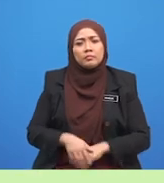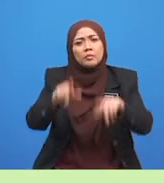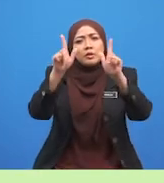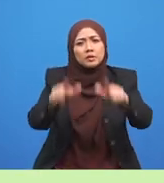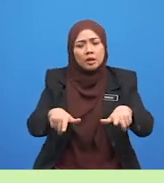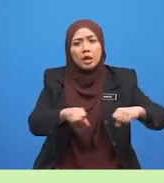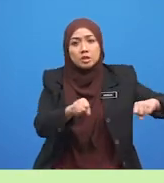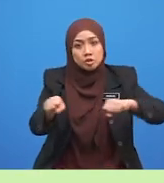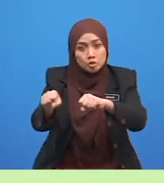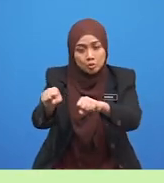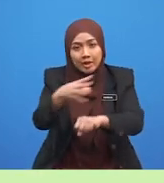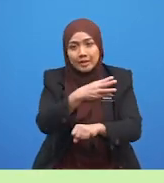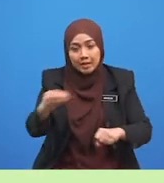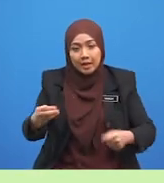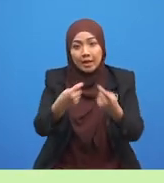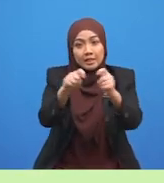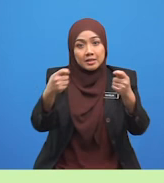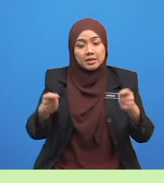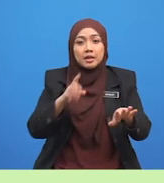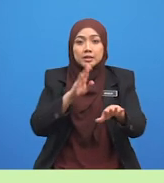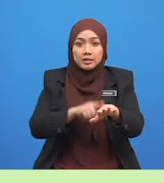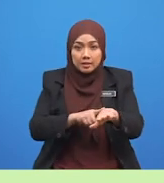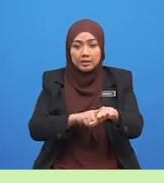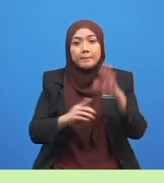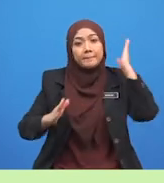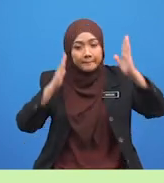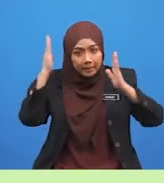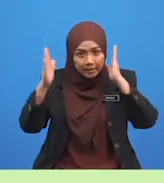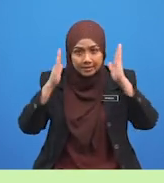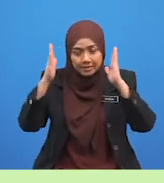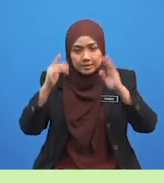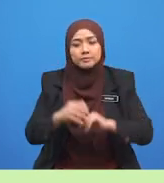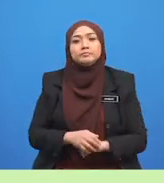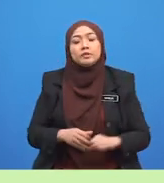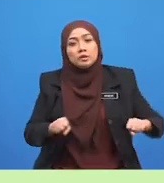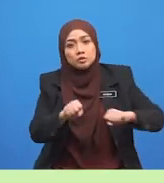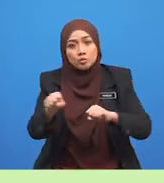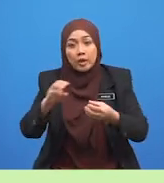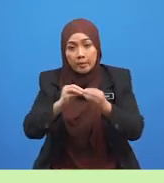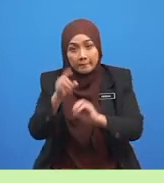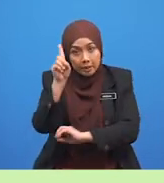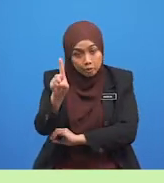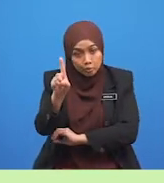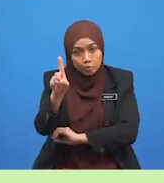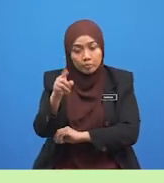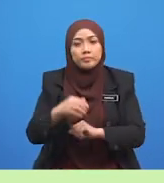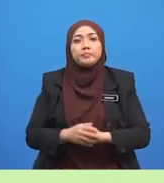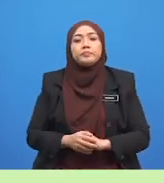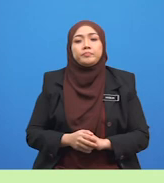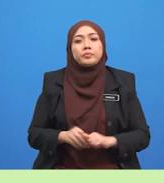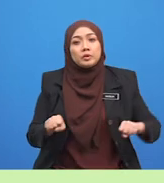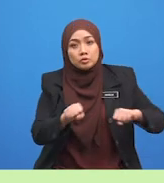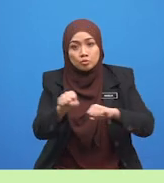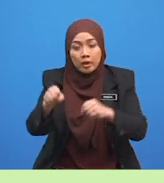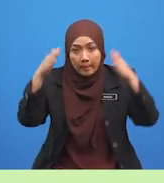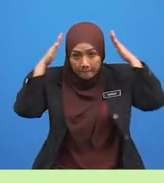Letakkan sungai dan tasik di Semenanjung Malaysia. Sungai yang pertama ialah Sungai